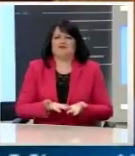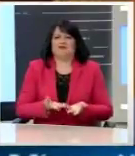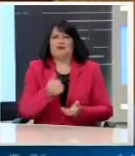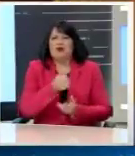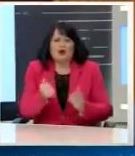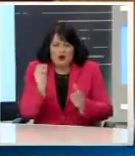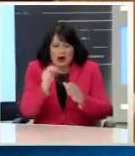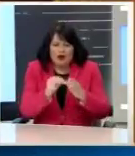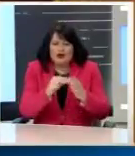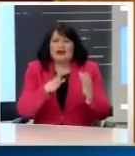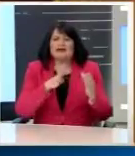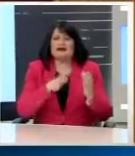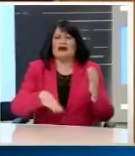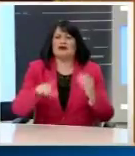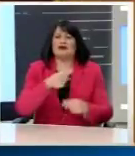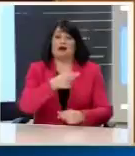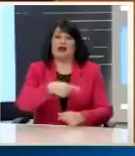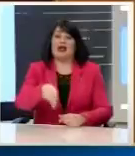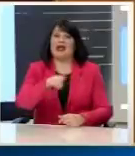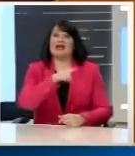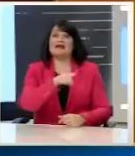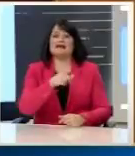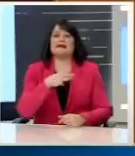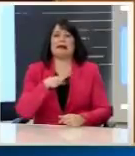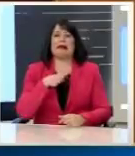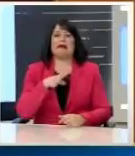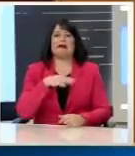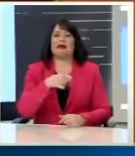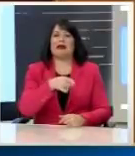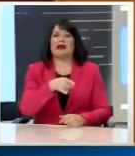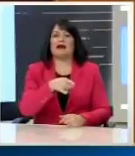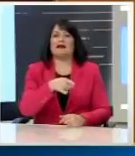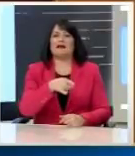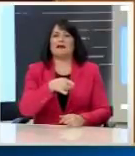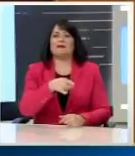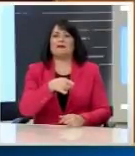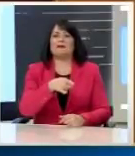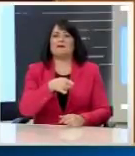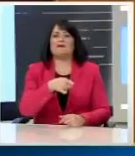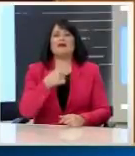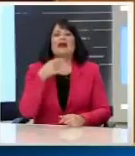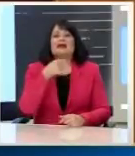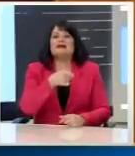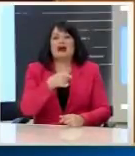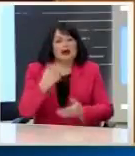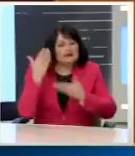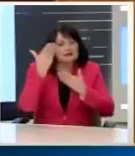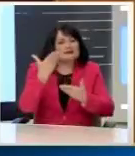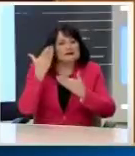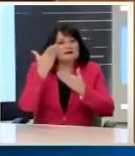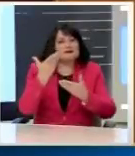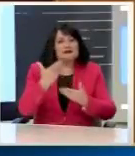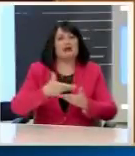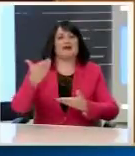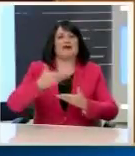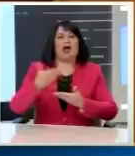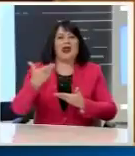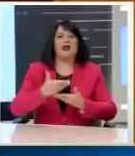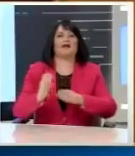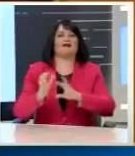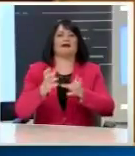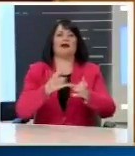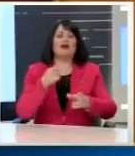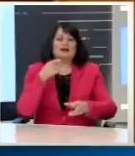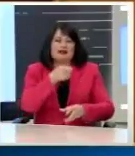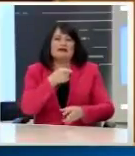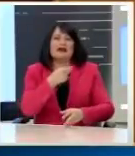Εσείς μάλλον έχετε αυτό το σαράκι, γιατί εσάς λιβανίζει από το πρωί μέχρι το βράδυ ο τύπος, η πλειοψηφία του, και άρα